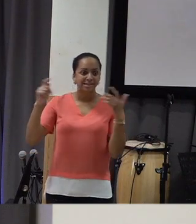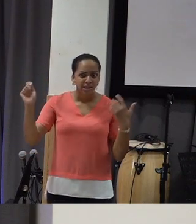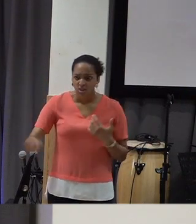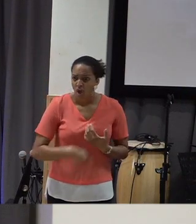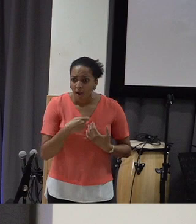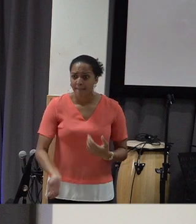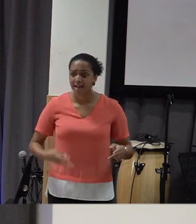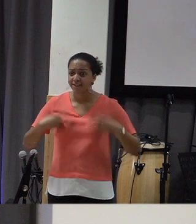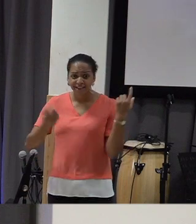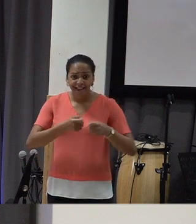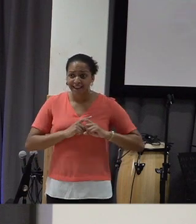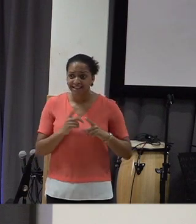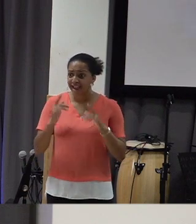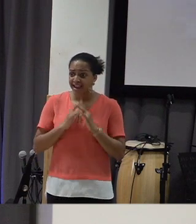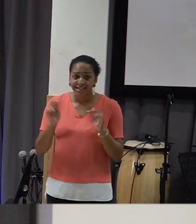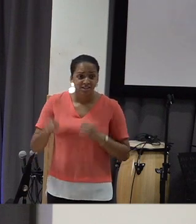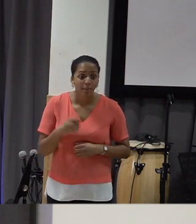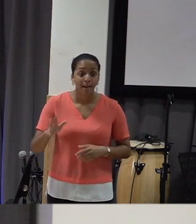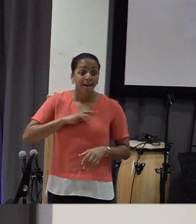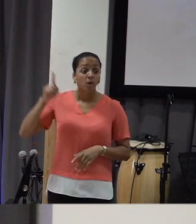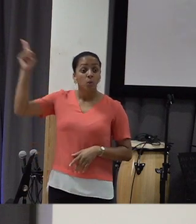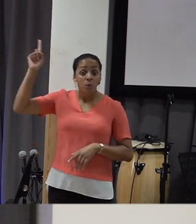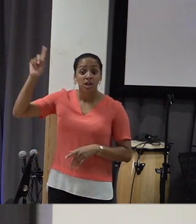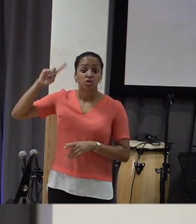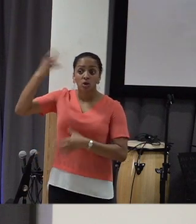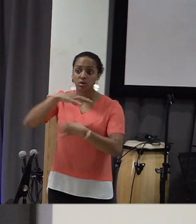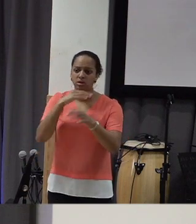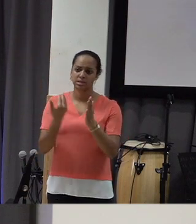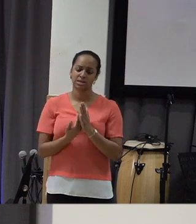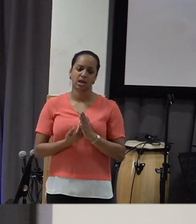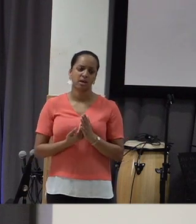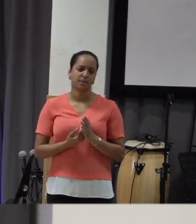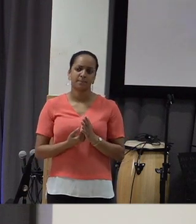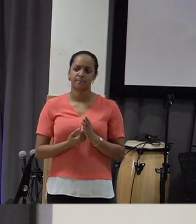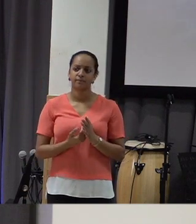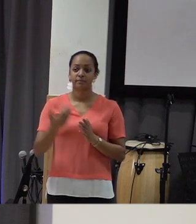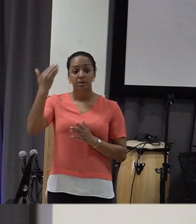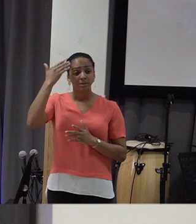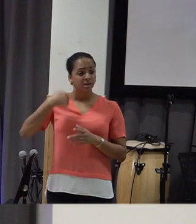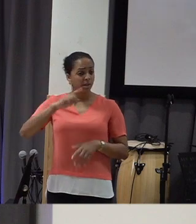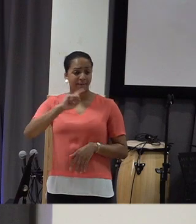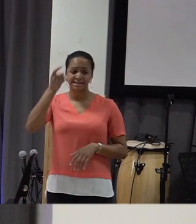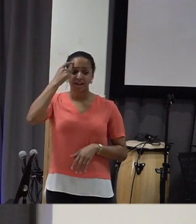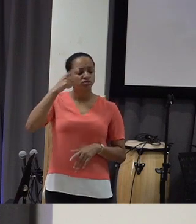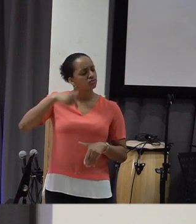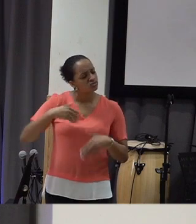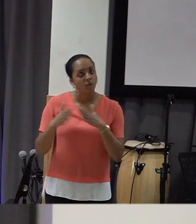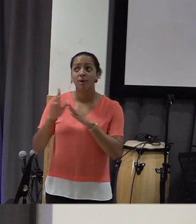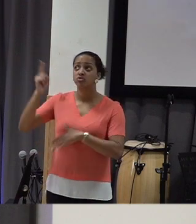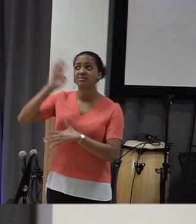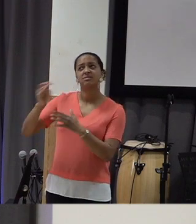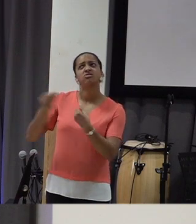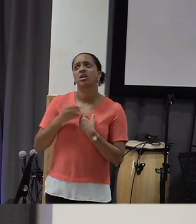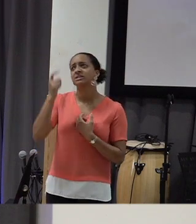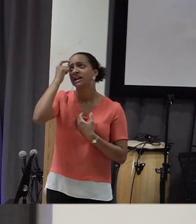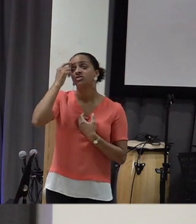la vie d'un chrétien et d'une église parce que c'est ce que la parole de Dieu veut que nous vivions. Face au manque de sagesse, nous la demandons à Dieu et Dieu nous la donne